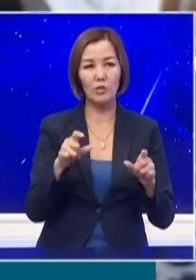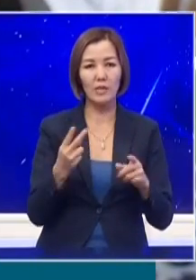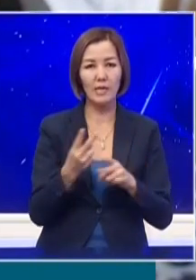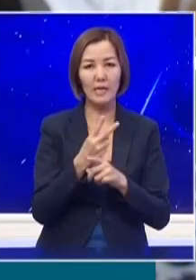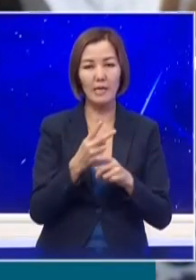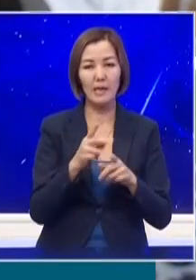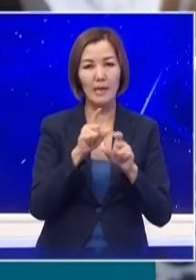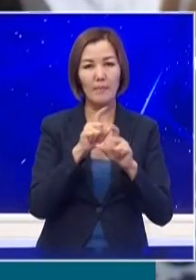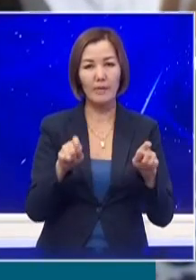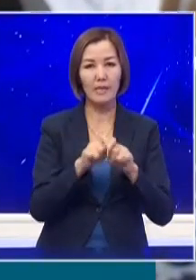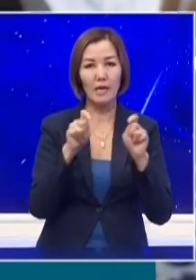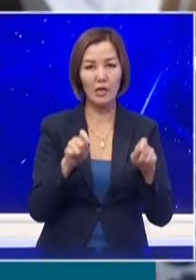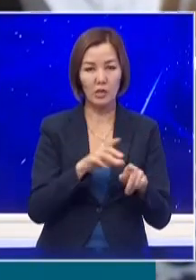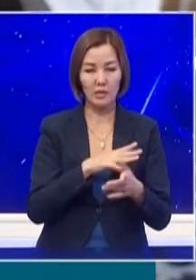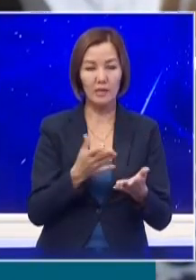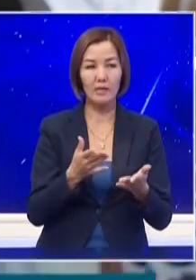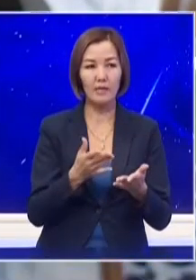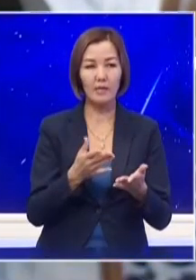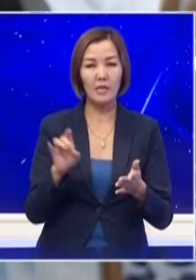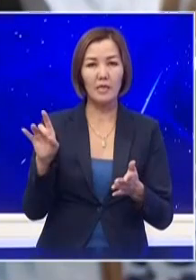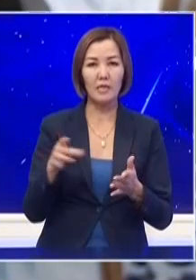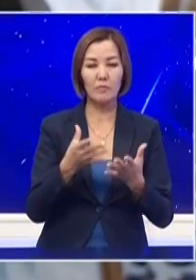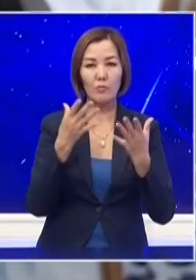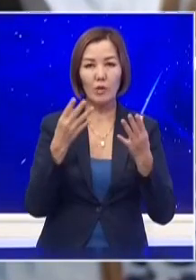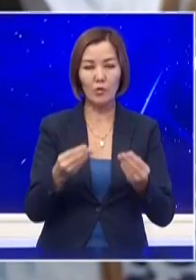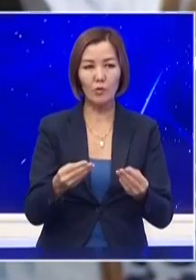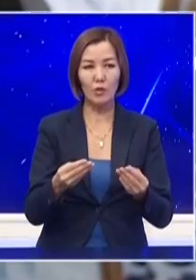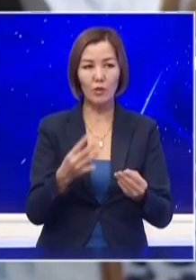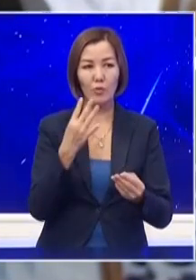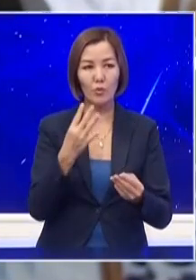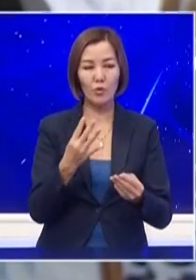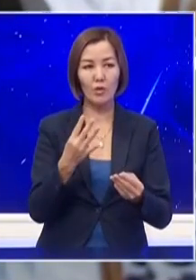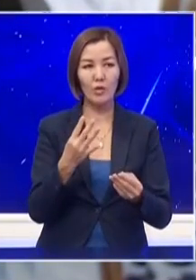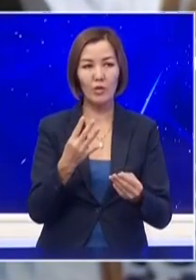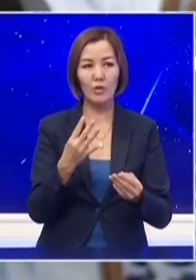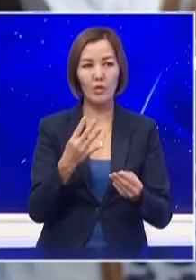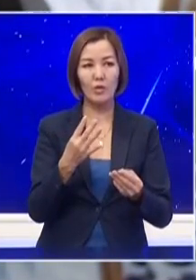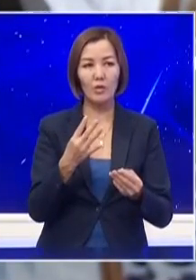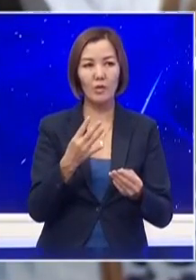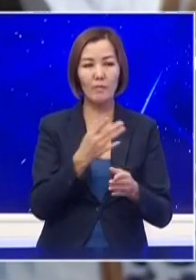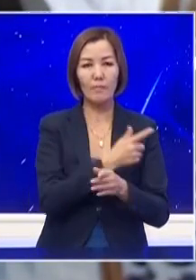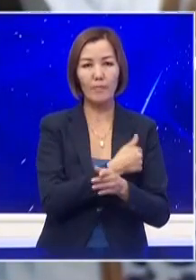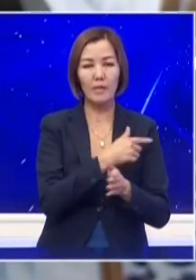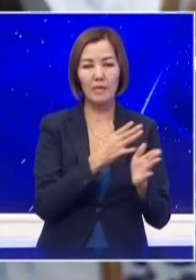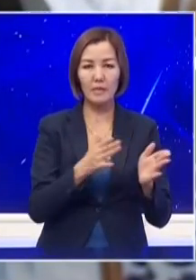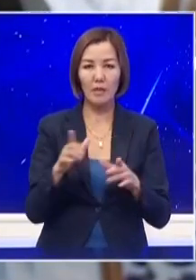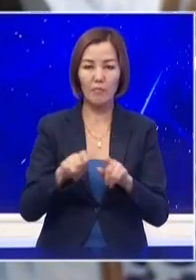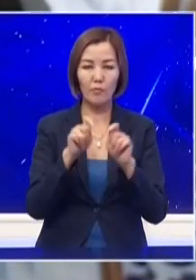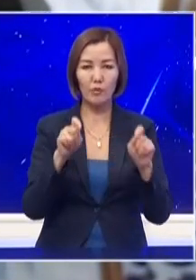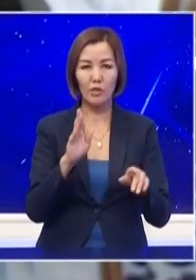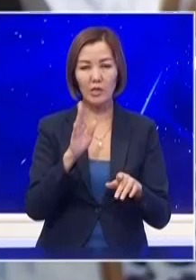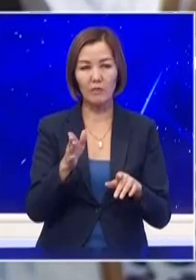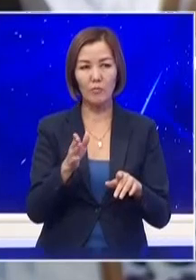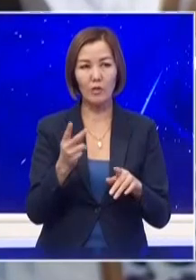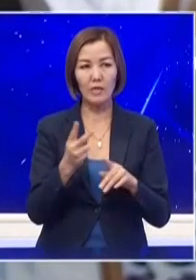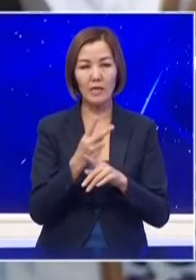бірдей мектеп аштық. Енді мына республика күніне 4 блокты модульді медициналық пункт ашайық деп отырмыз.